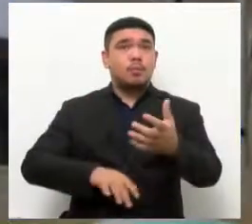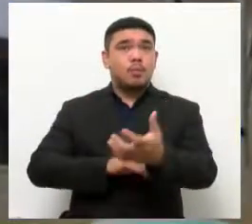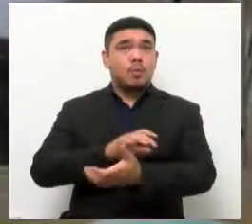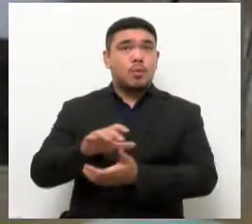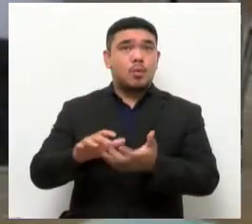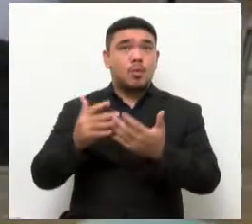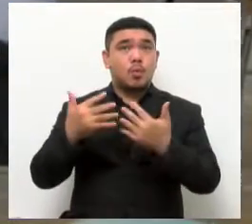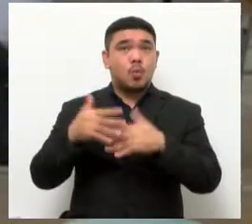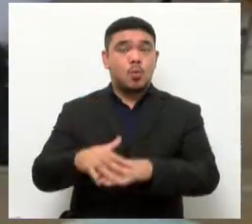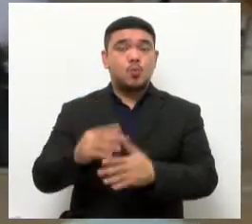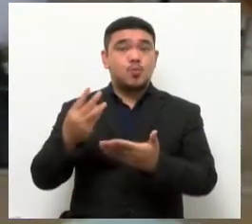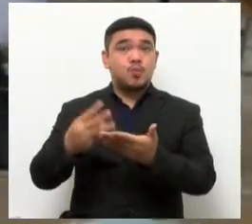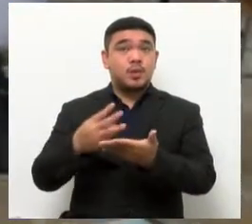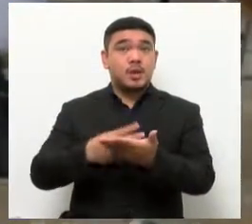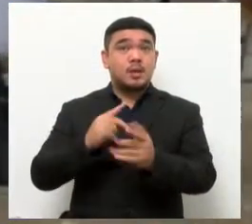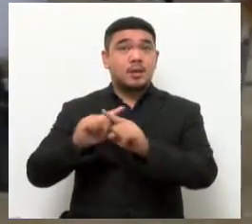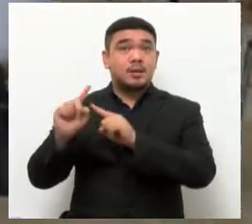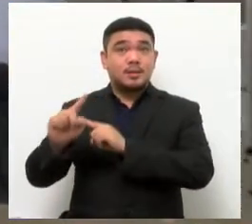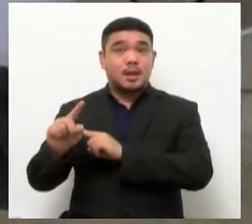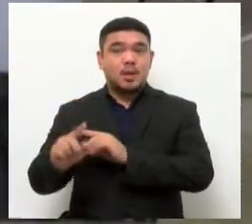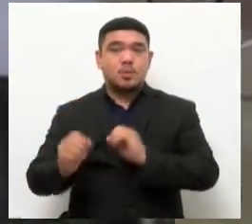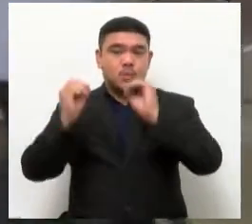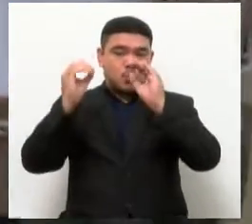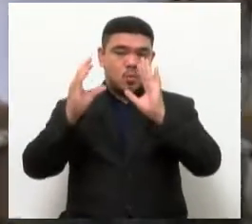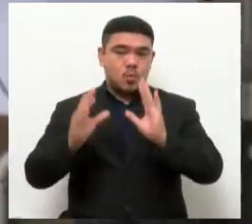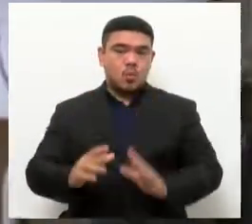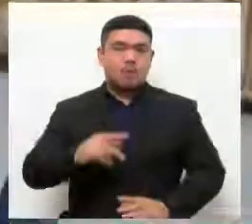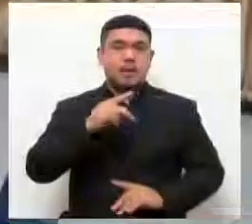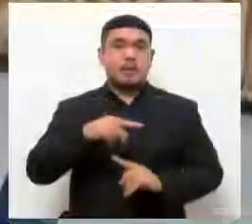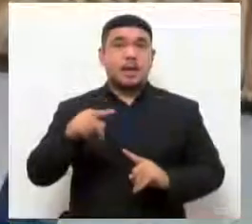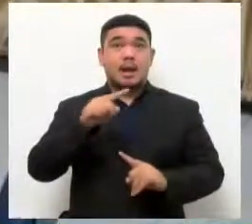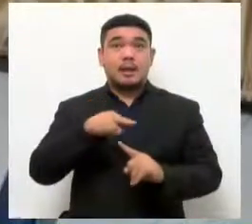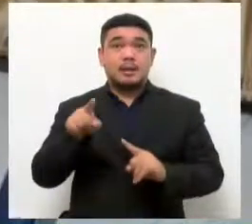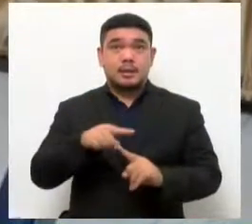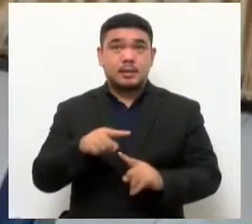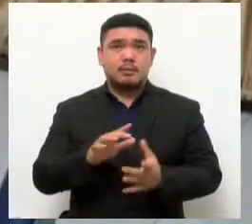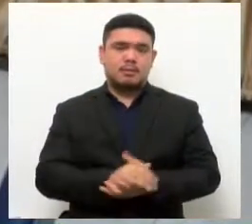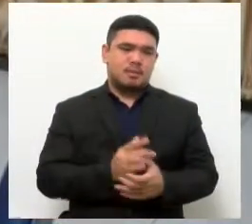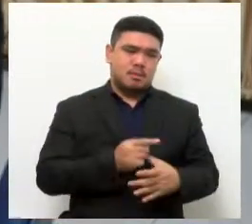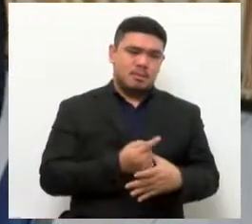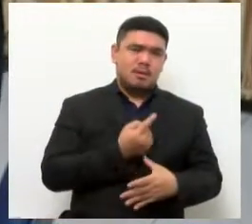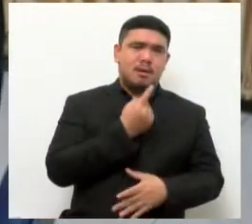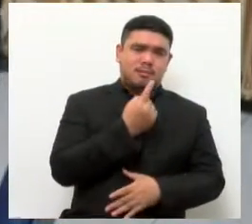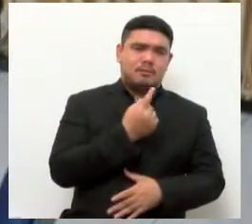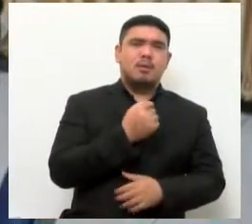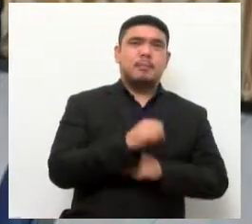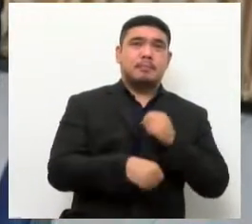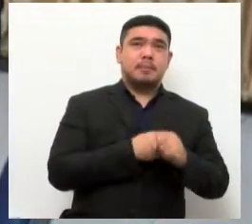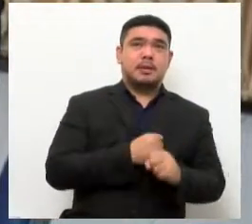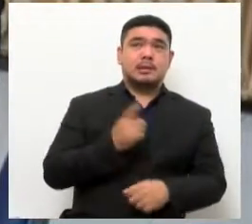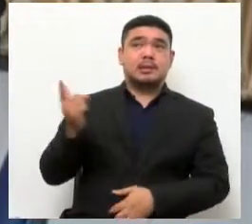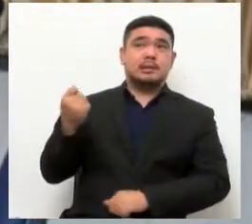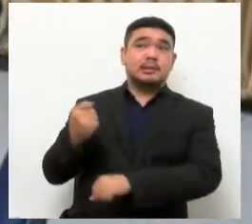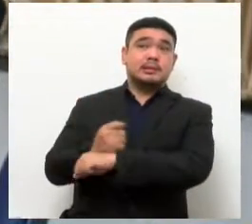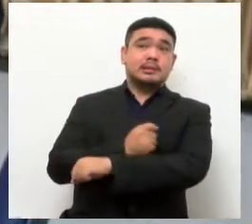กับหลายๆวิชาสำหรับครูผู้สอนที่ไม่ใช่ครูเอกภาษาอังกฤษปีแรกๆที่ดำเนินโครงการโรงเรียนได้จ้างครูผู้ส